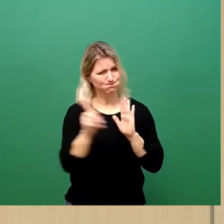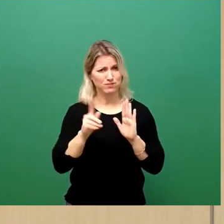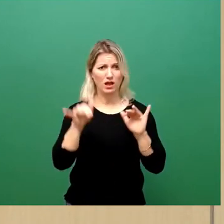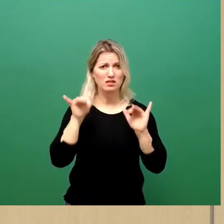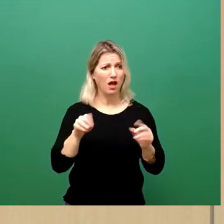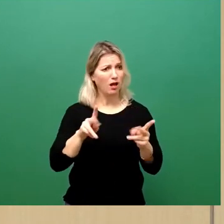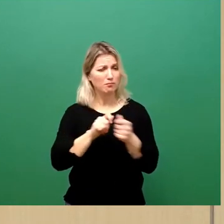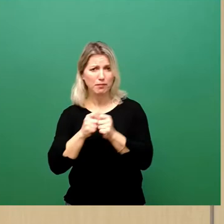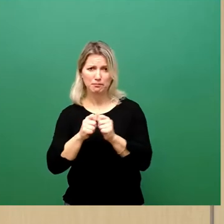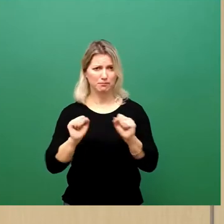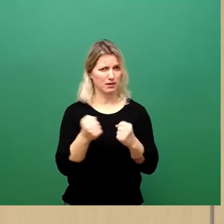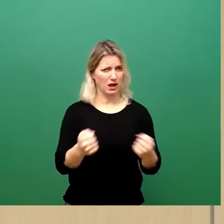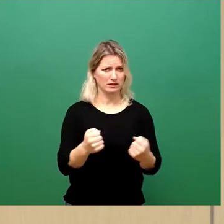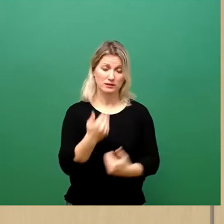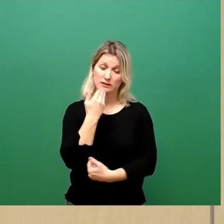Vielen Dank.